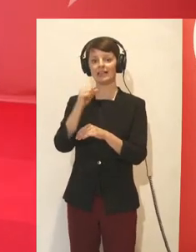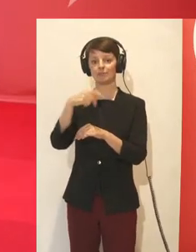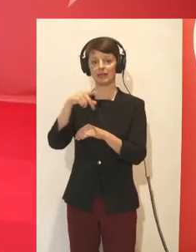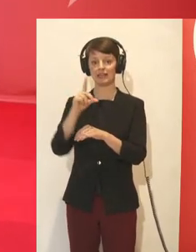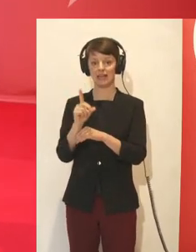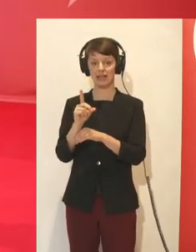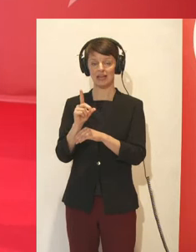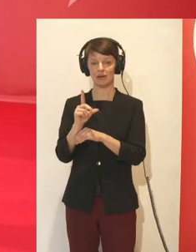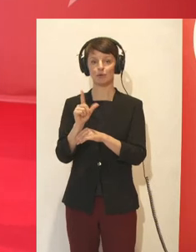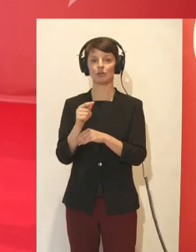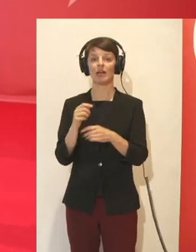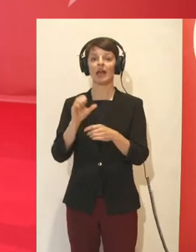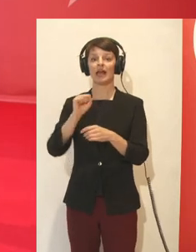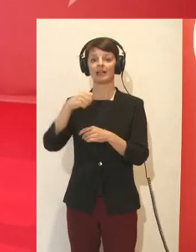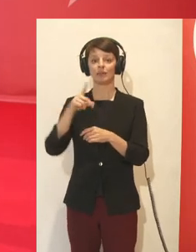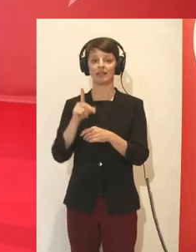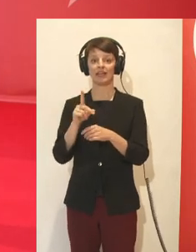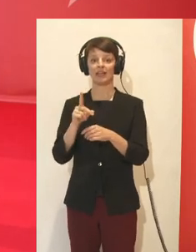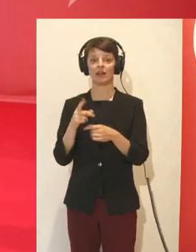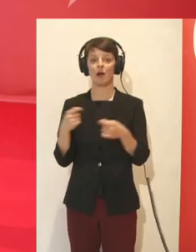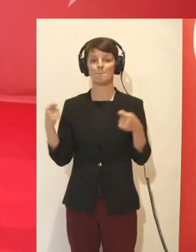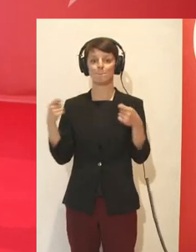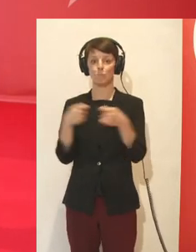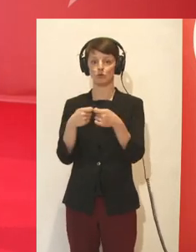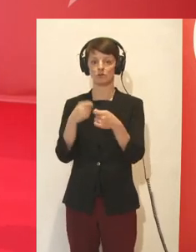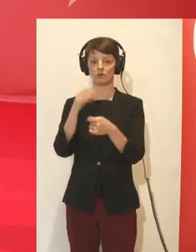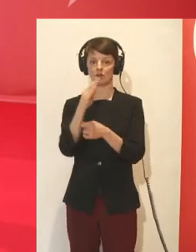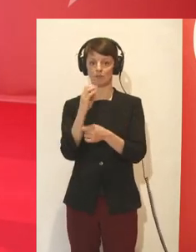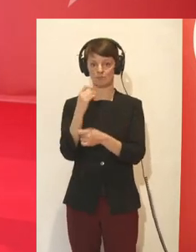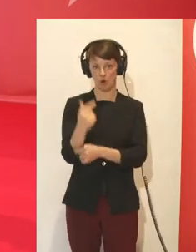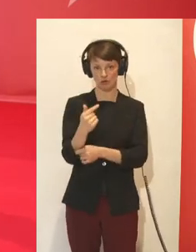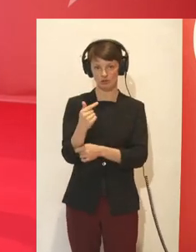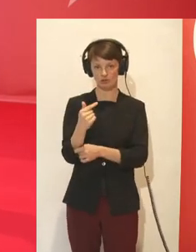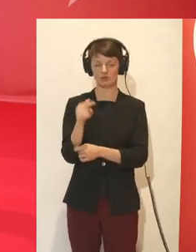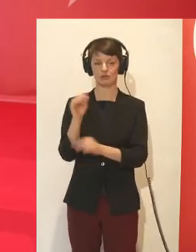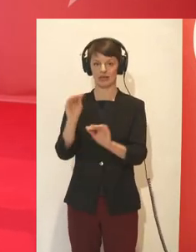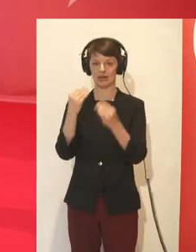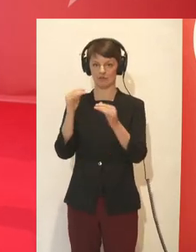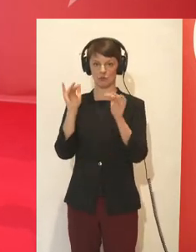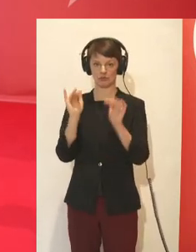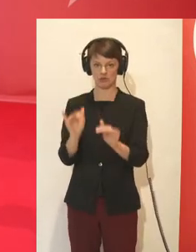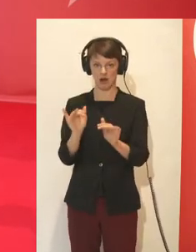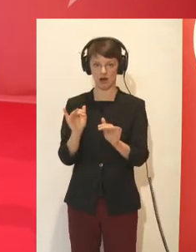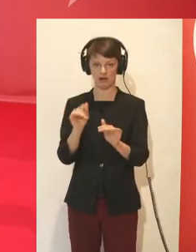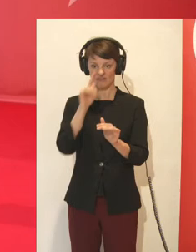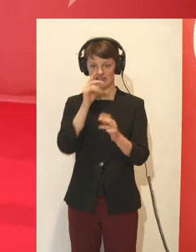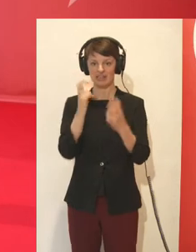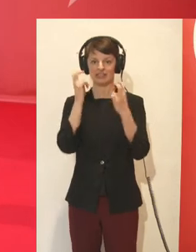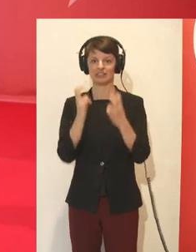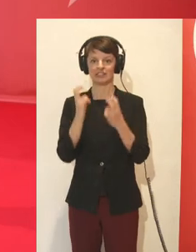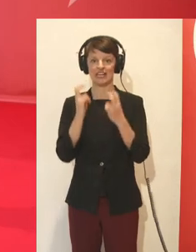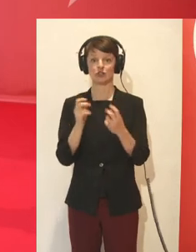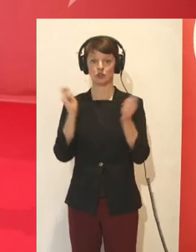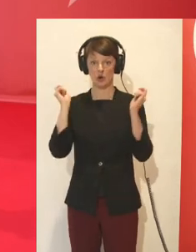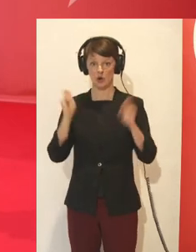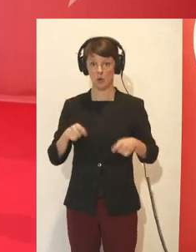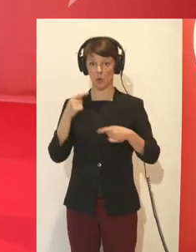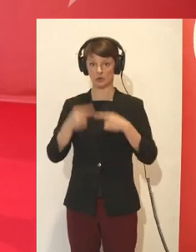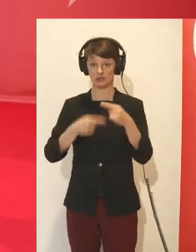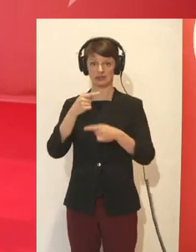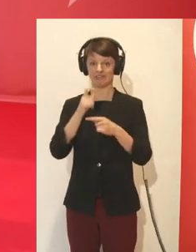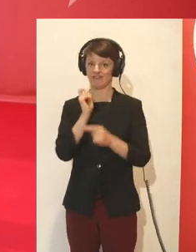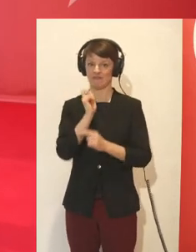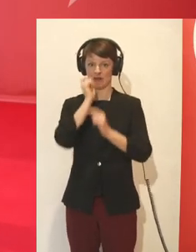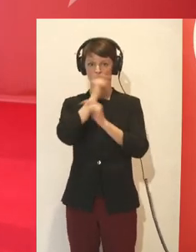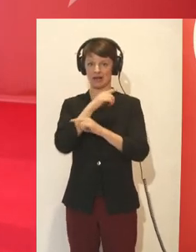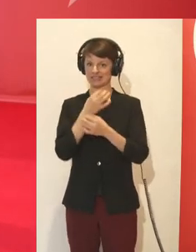spd bund bot und da gibt es infos ihr werdet daran erinnert wenn sessions losgehen so dass ihr die auch nicht verpassen